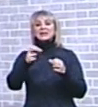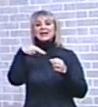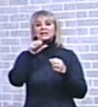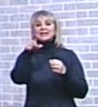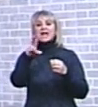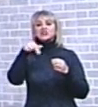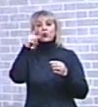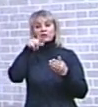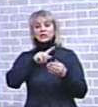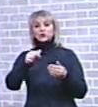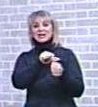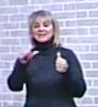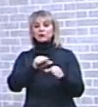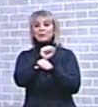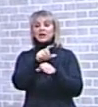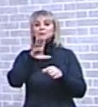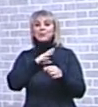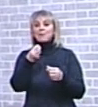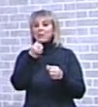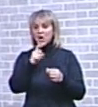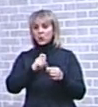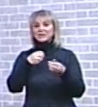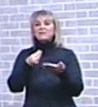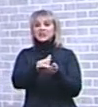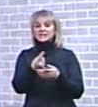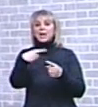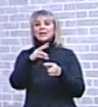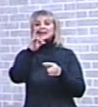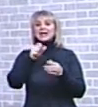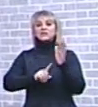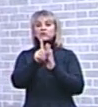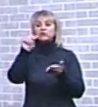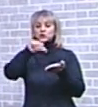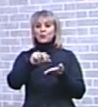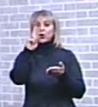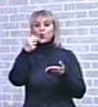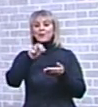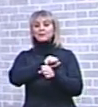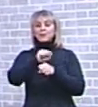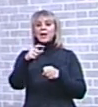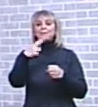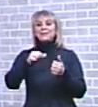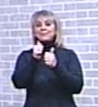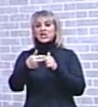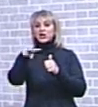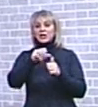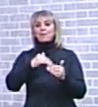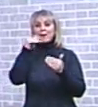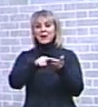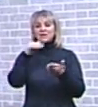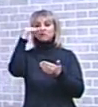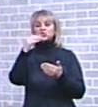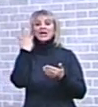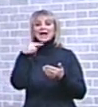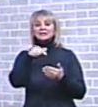Нати уверен, что основной преградой стало плохое финансирование. Поэтому Нати стали выступать за Кубань, победили в премьер-лиге и попали в вышку.